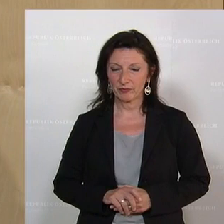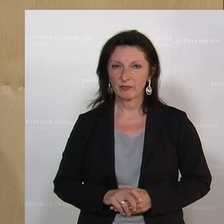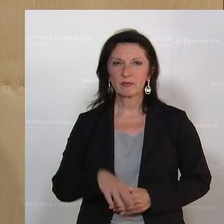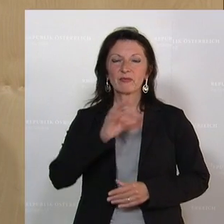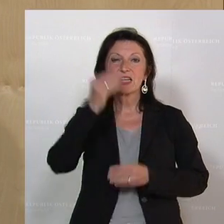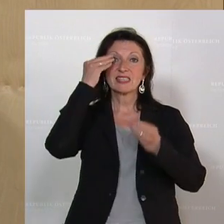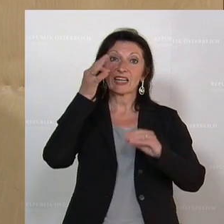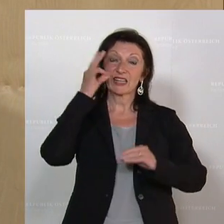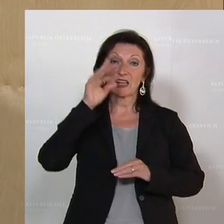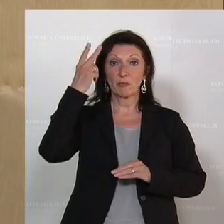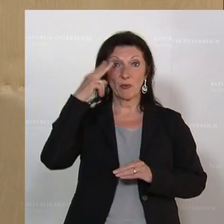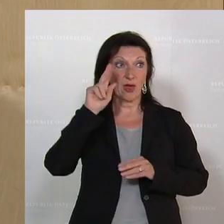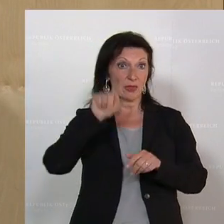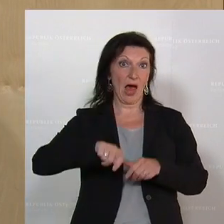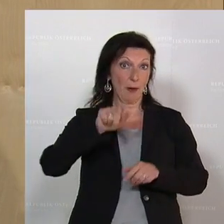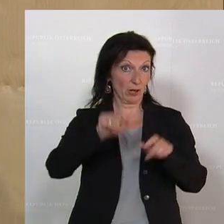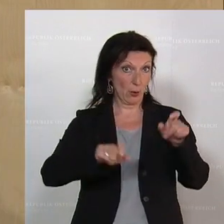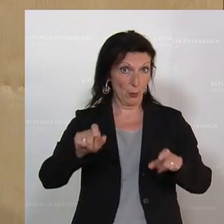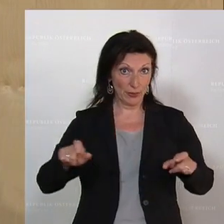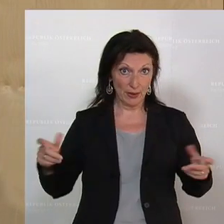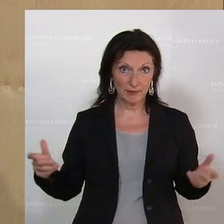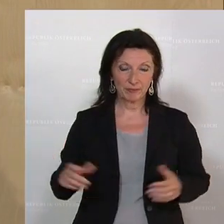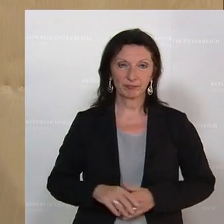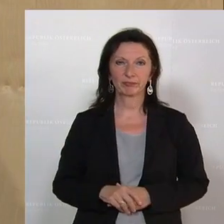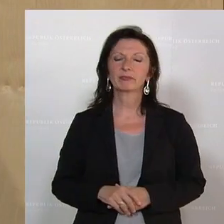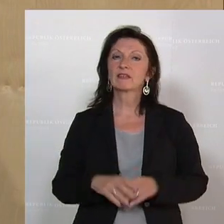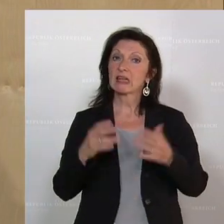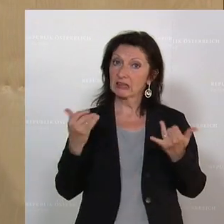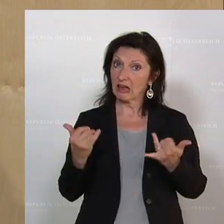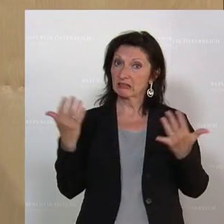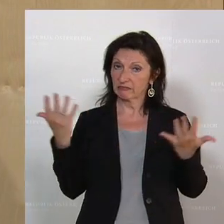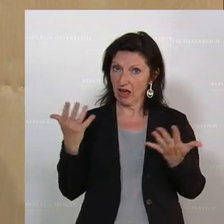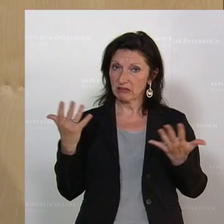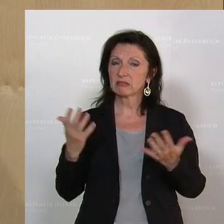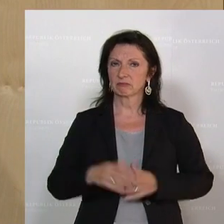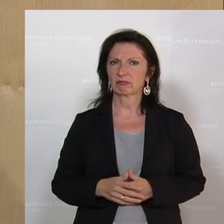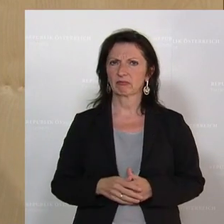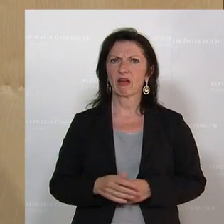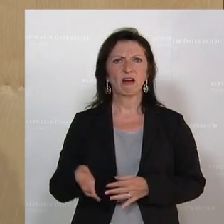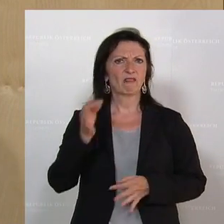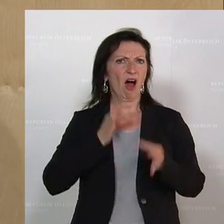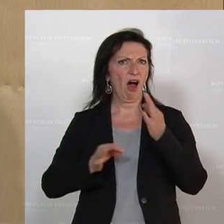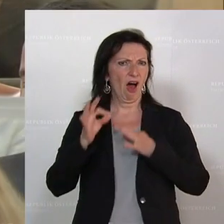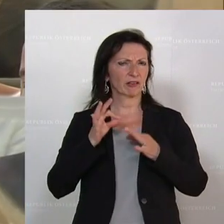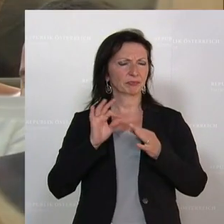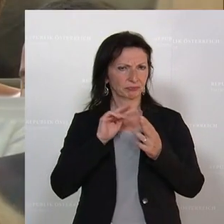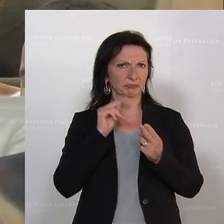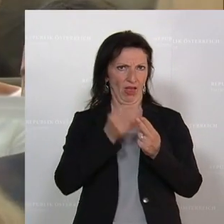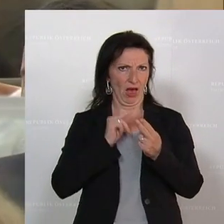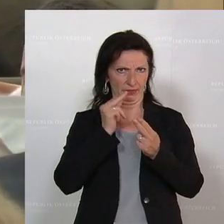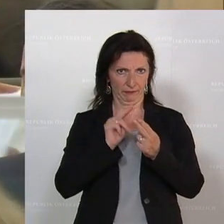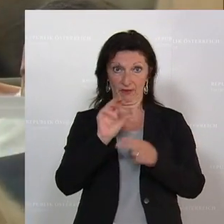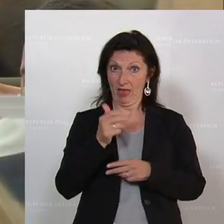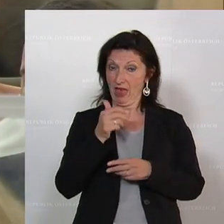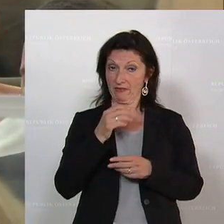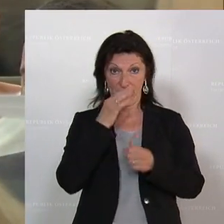Sehr geehrte Damen und Herren Abgeordnete, ich komme jetzt zur Beantwortung der an mich gerichteten Fragen. Zur Frage 1